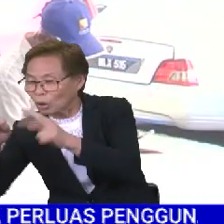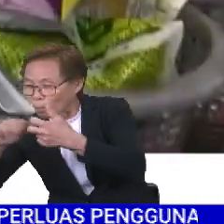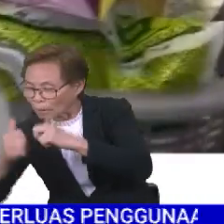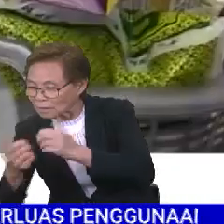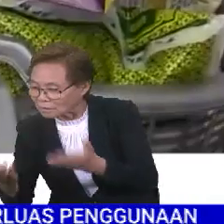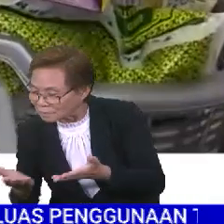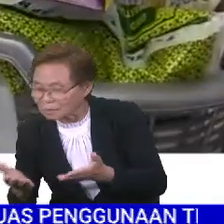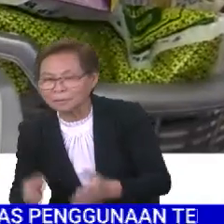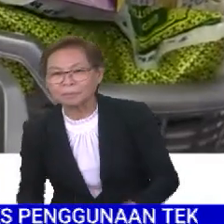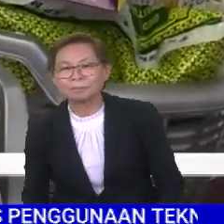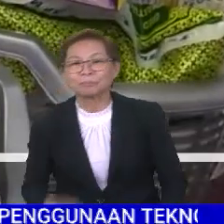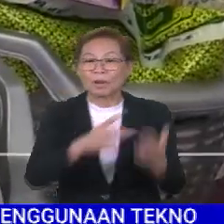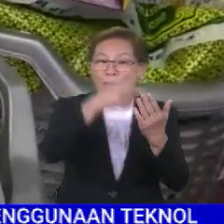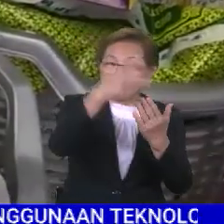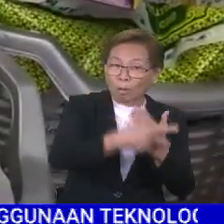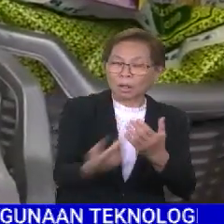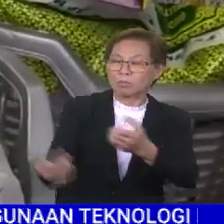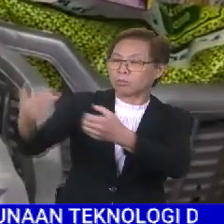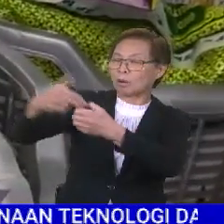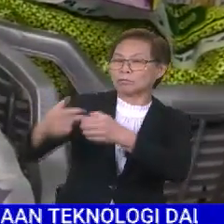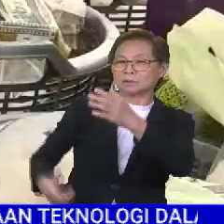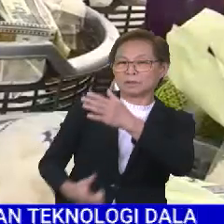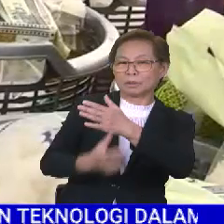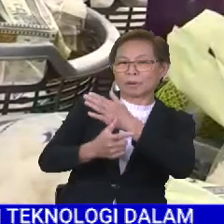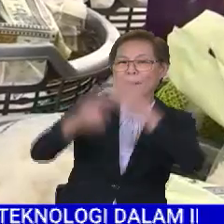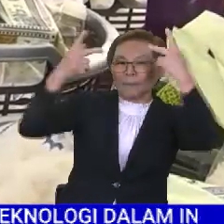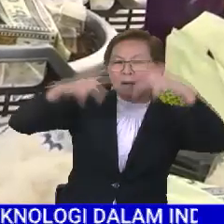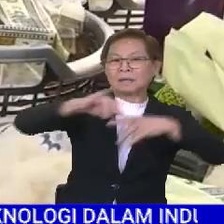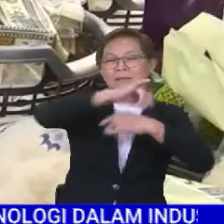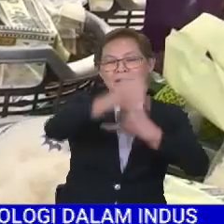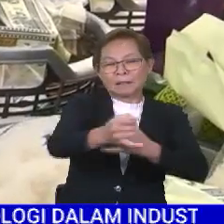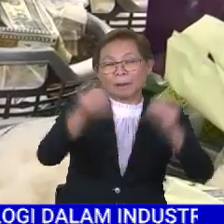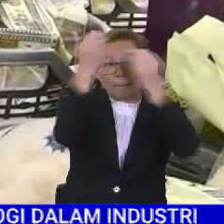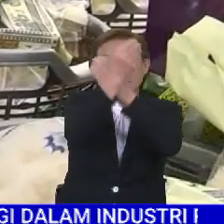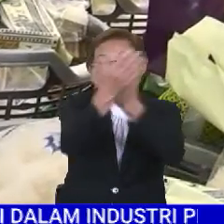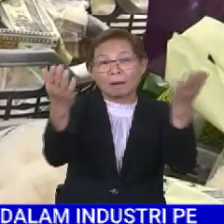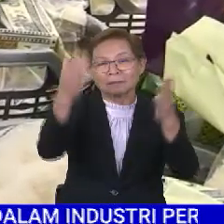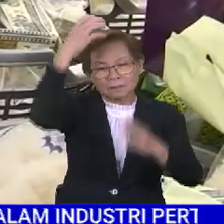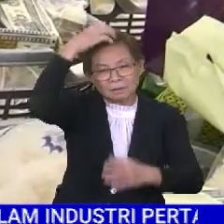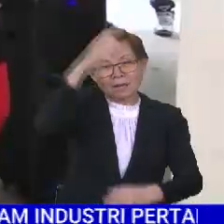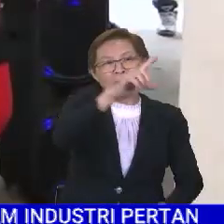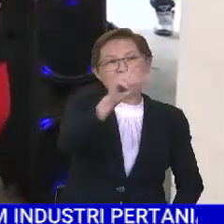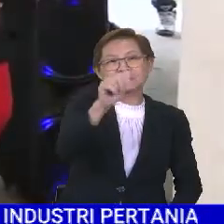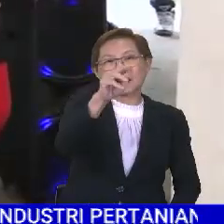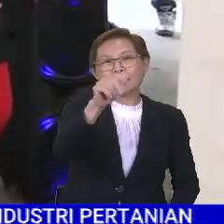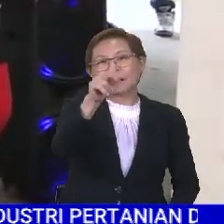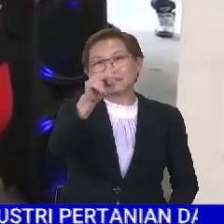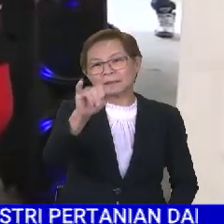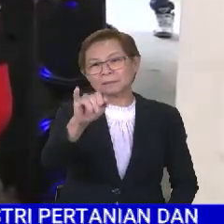kita. Program turut disertai Timbalan Pengarah Jabatan Penyiaran Selangor, Zamani Ibrahim.